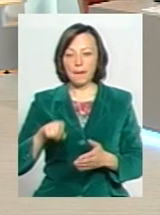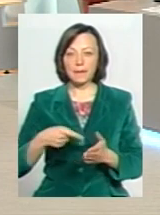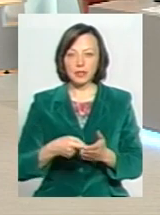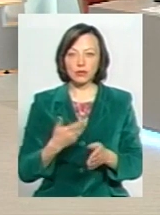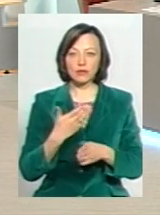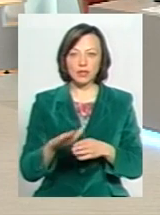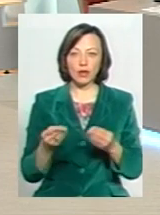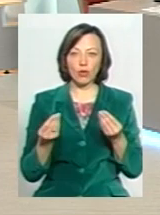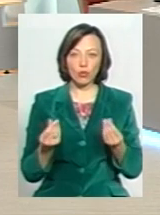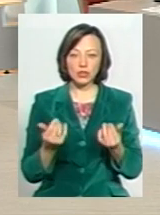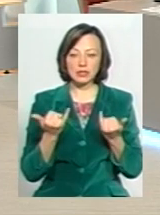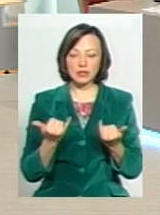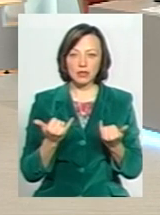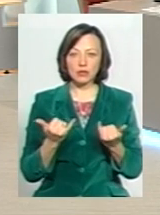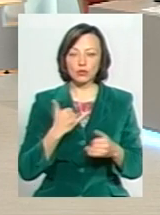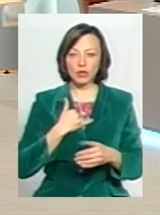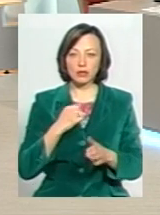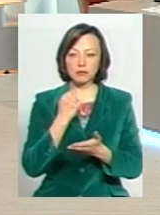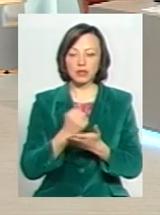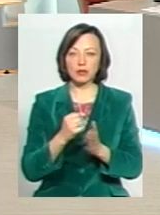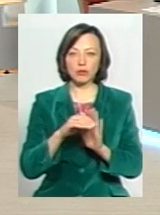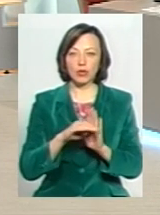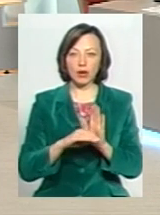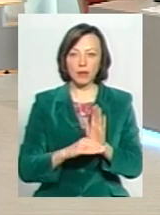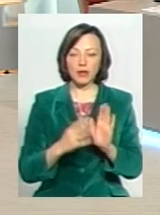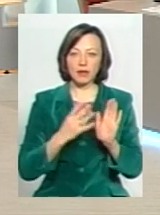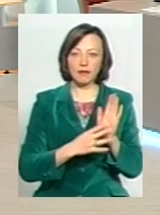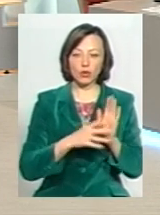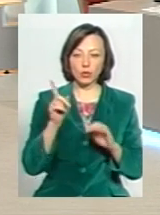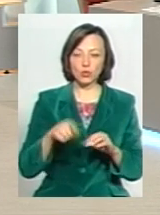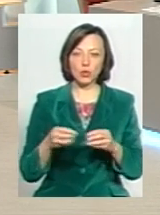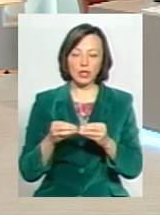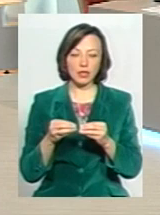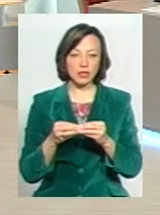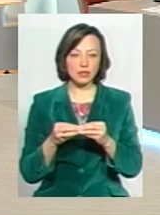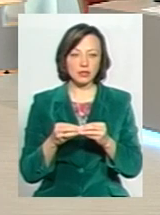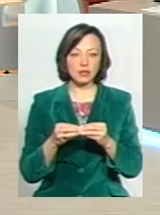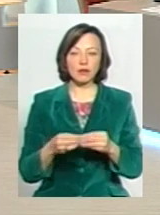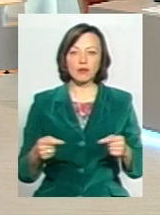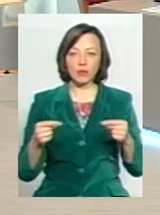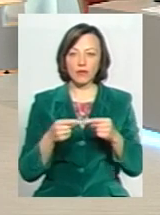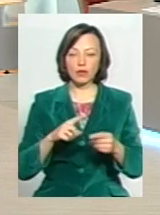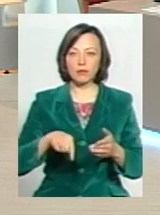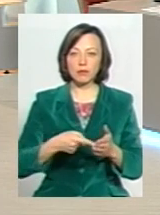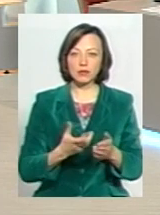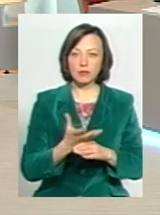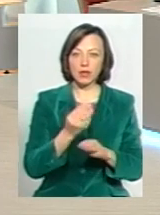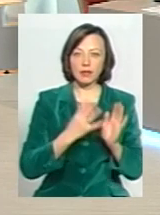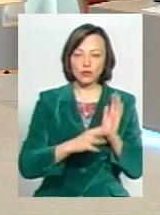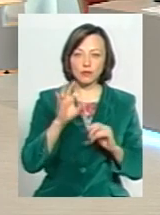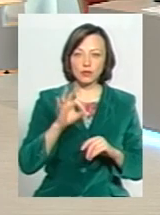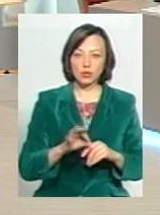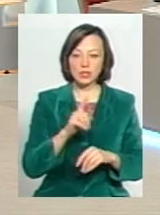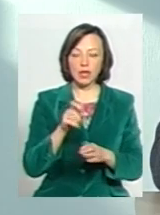виділяє кошти, місто зараз у нас прийнята програма 90/10, відповідно до якої місто сплачує